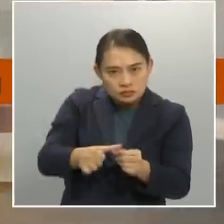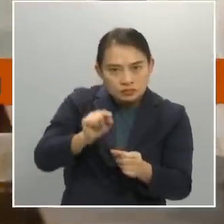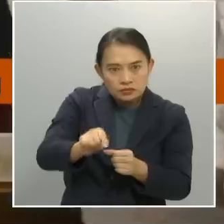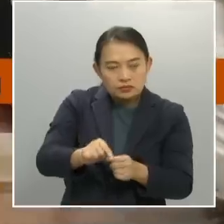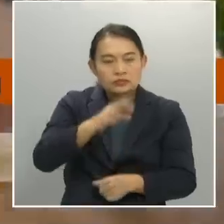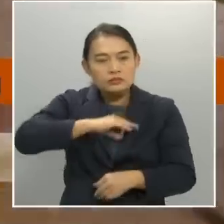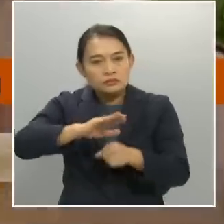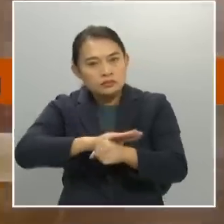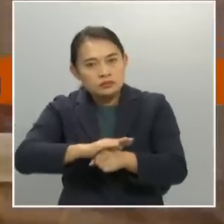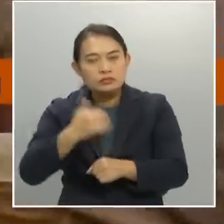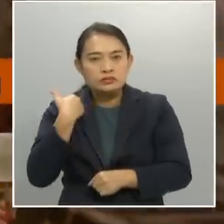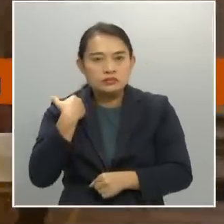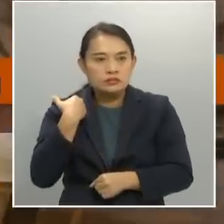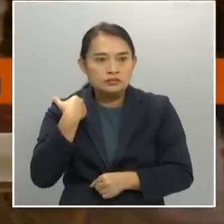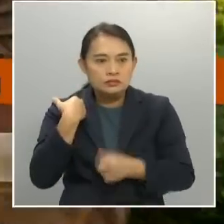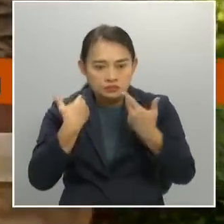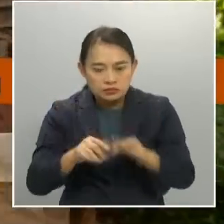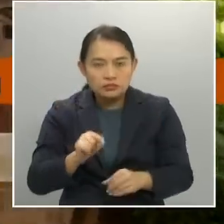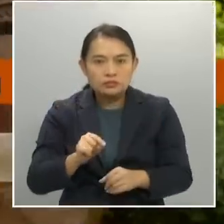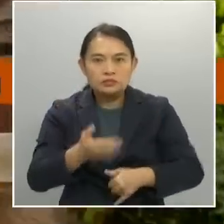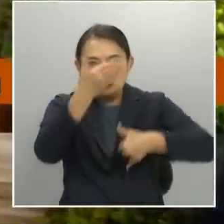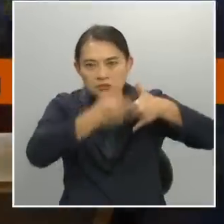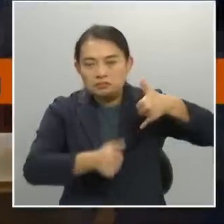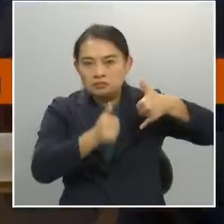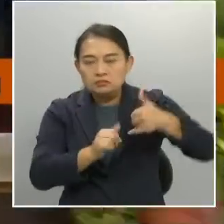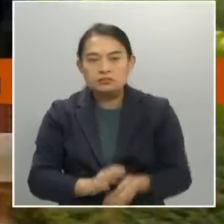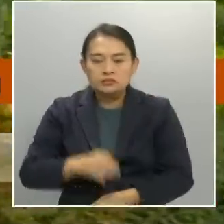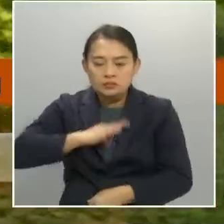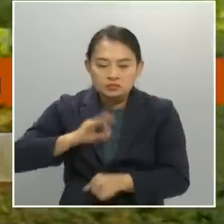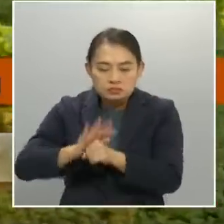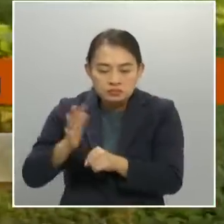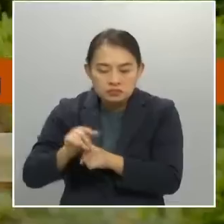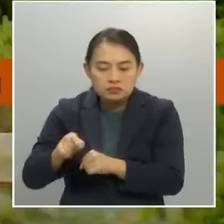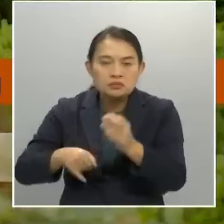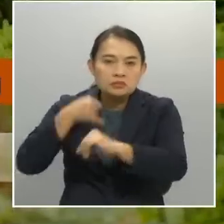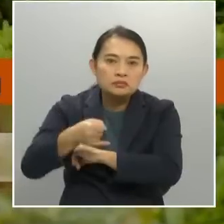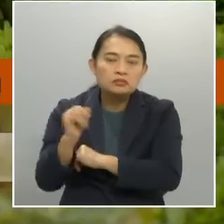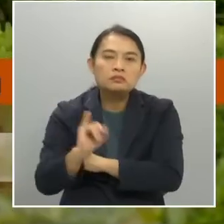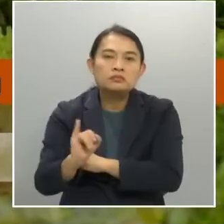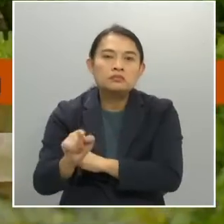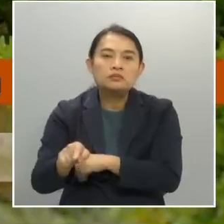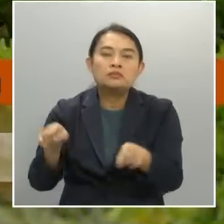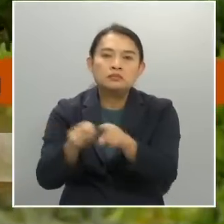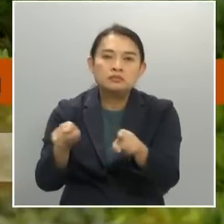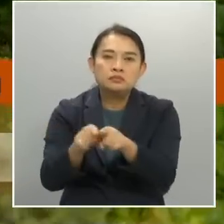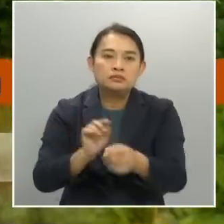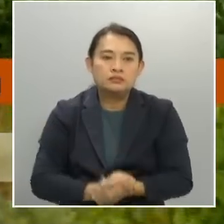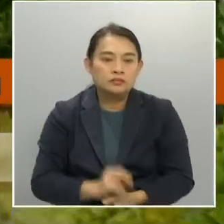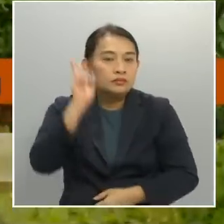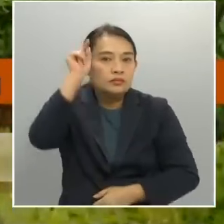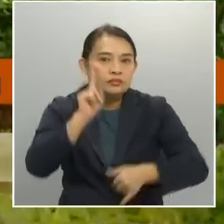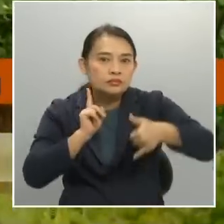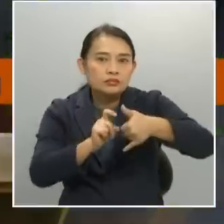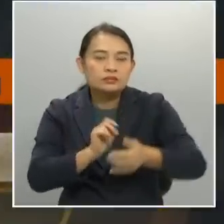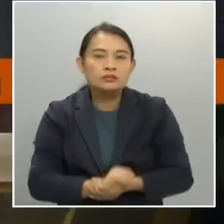ท่านรู้จักพอจะเป็นวีรบุรุษแต่ถ้าไม่รู้จักพอก็จบไม่สวยสักรายค่ะนักข่าวก็เลยถาม